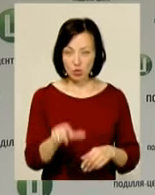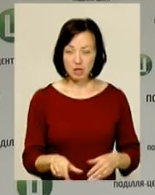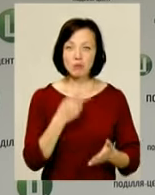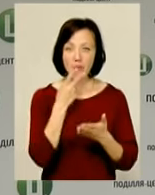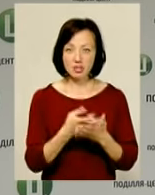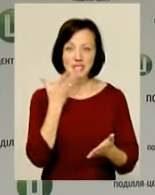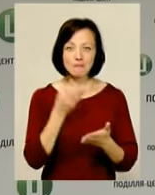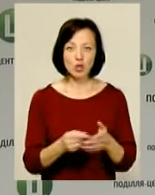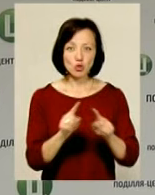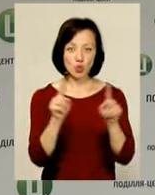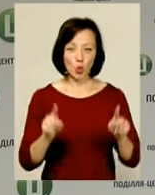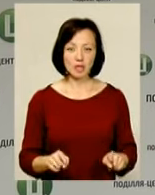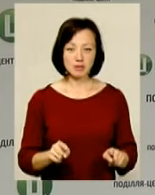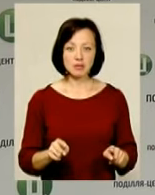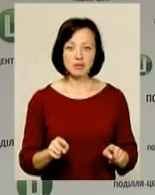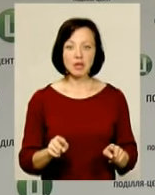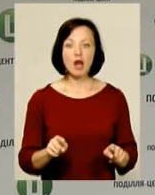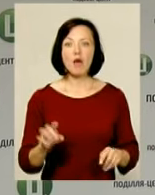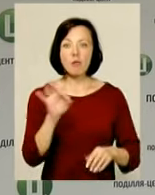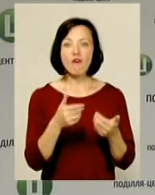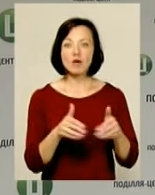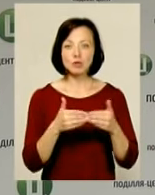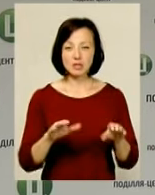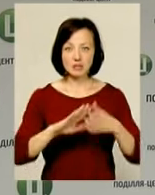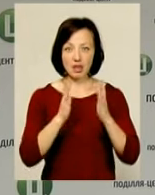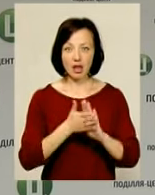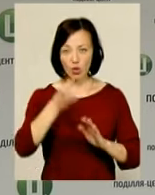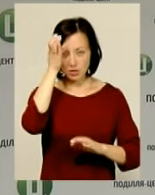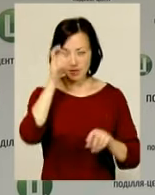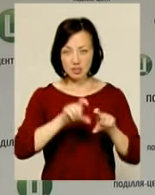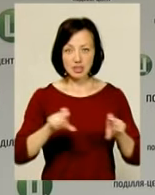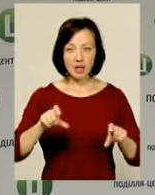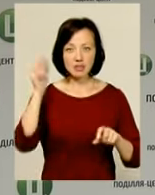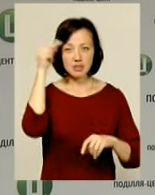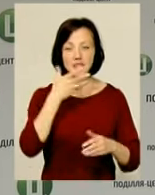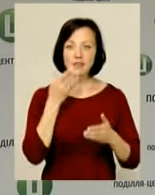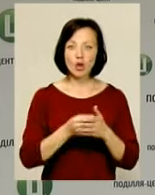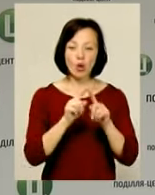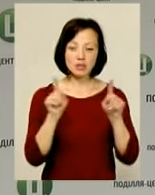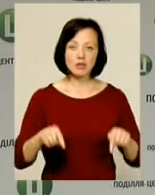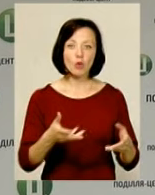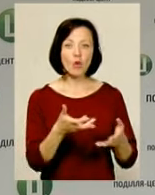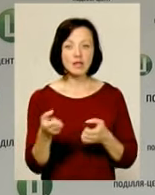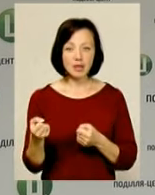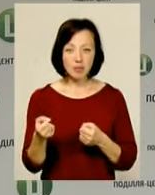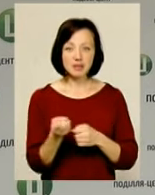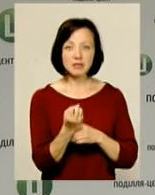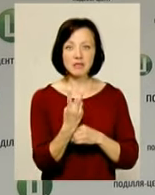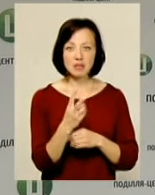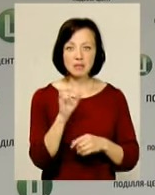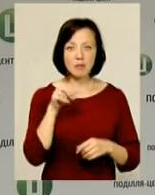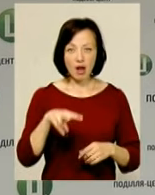на своїй сторінці. Щодо випускників загальноосвітніх навчальних закладів, то вони на своїй сторінці отримали 12